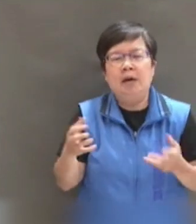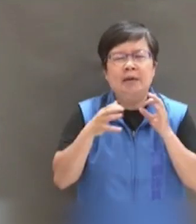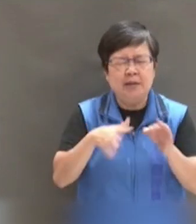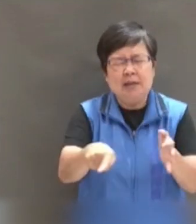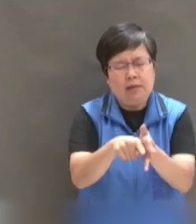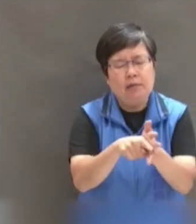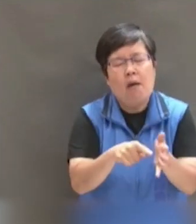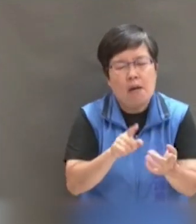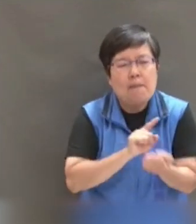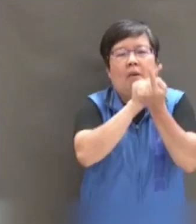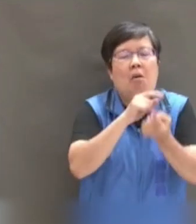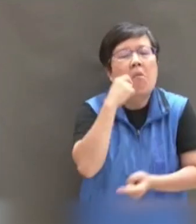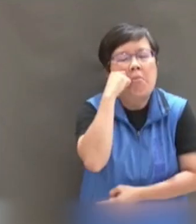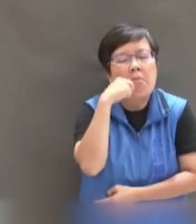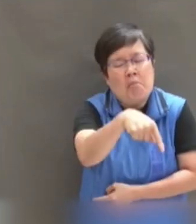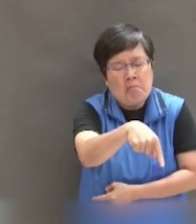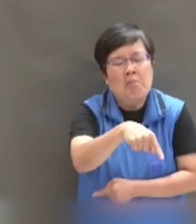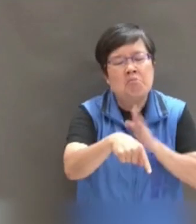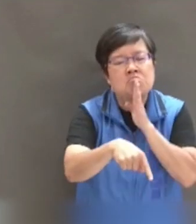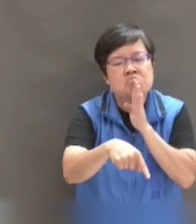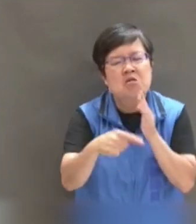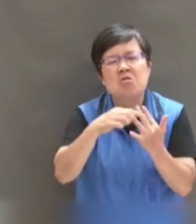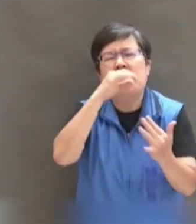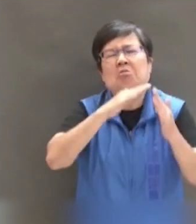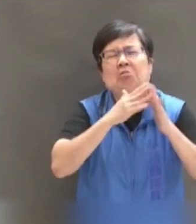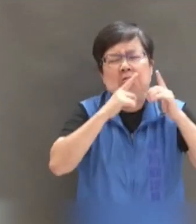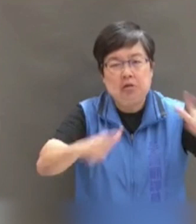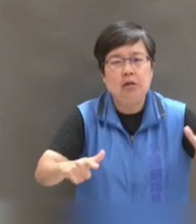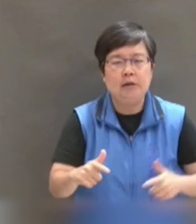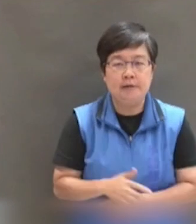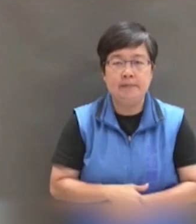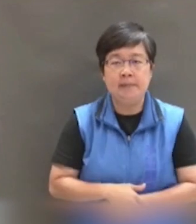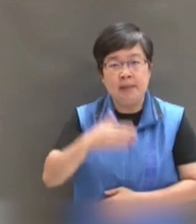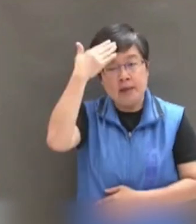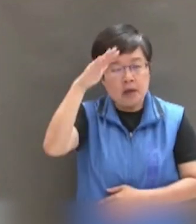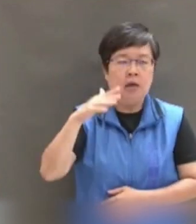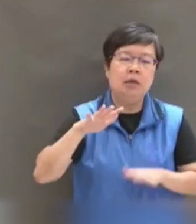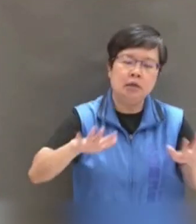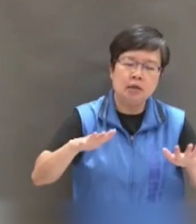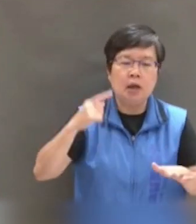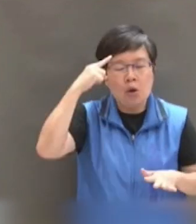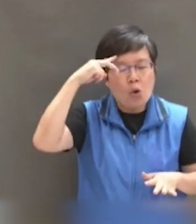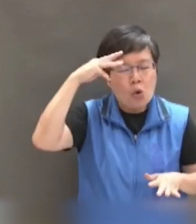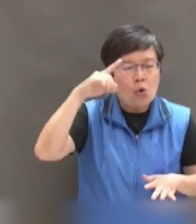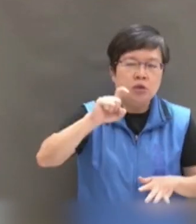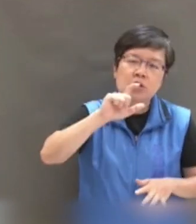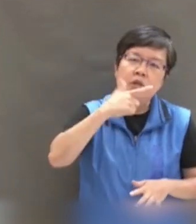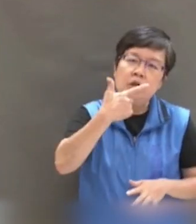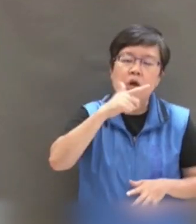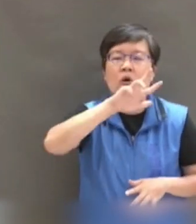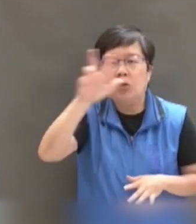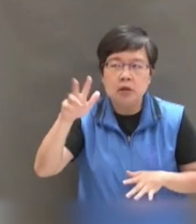碰到面临的最大的一个困难跟挑战。那还好已经经过16天了，这些问题也陆陆续续中央也解